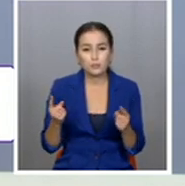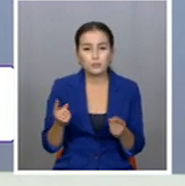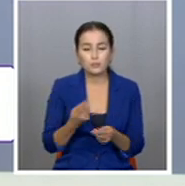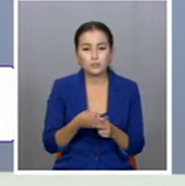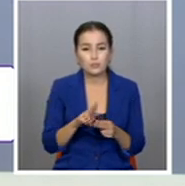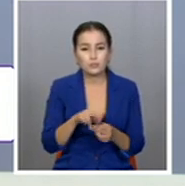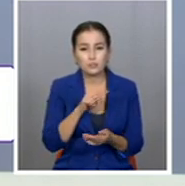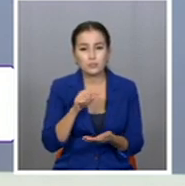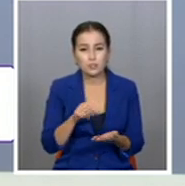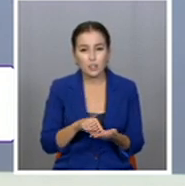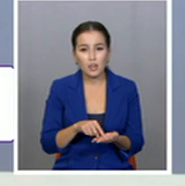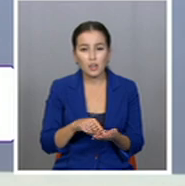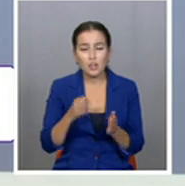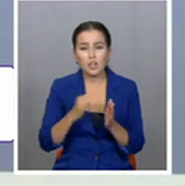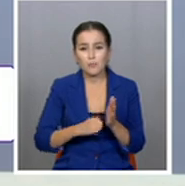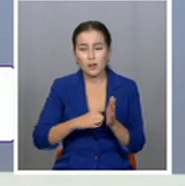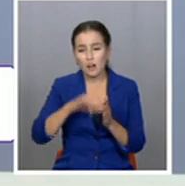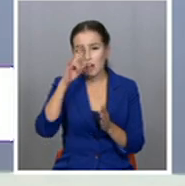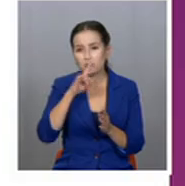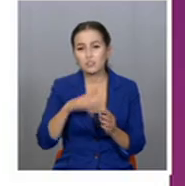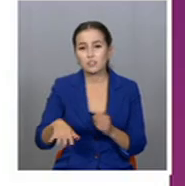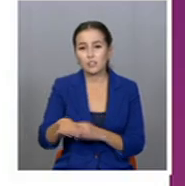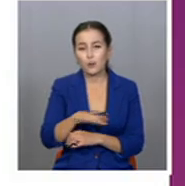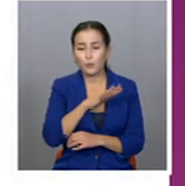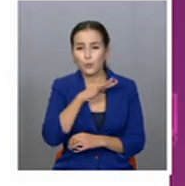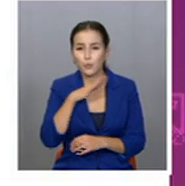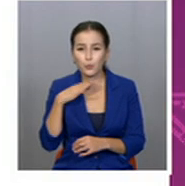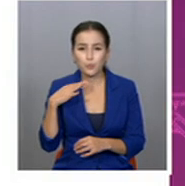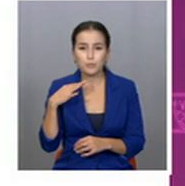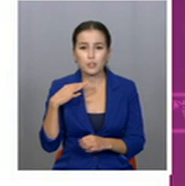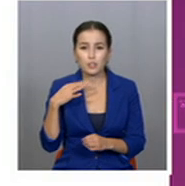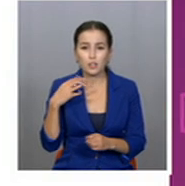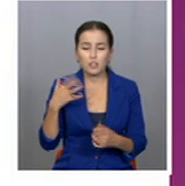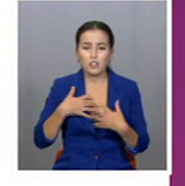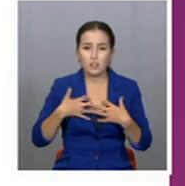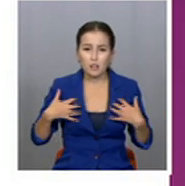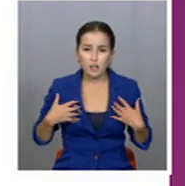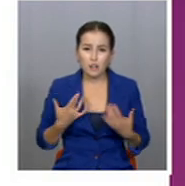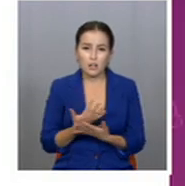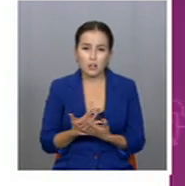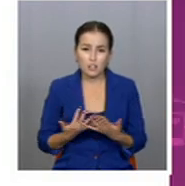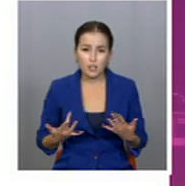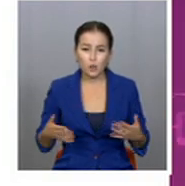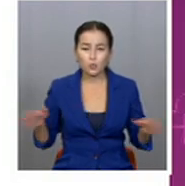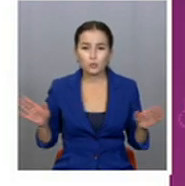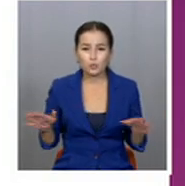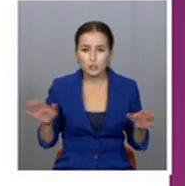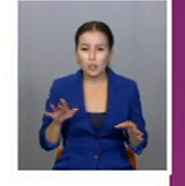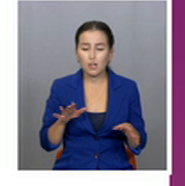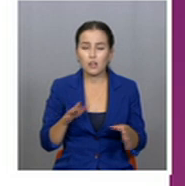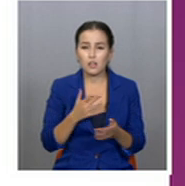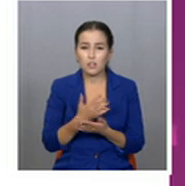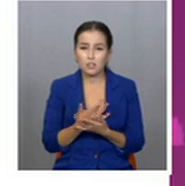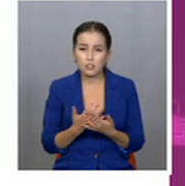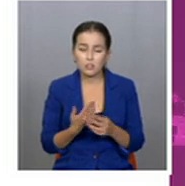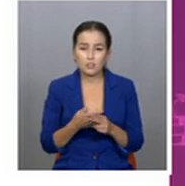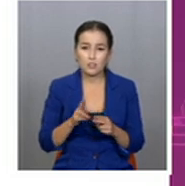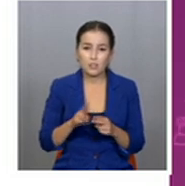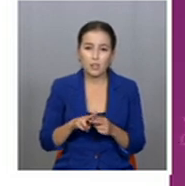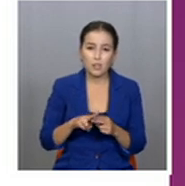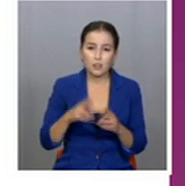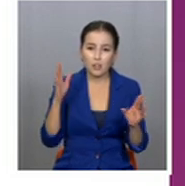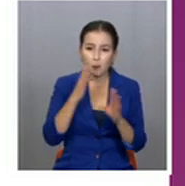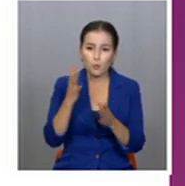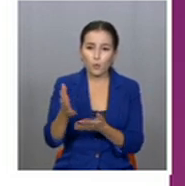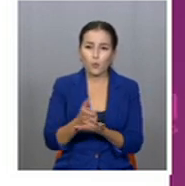Себебі Қазақ даласында көптеген жабайы аң жануарлардың, құстардың, яғни табиғи қорлардың